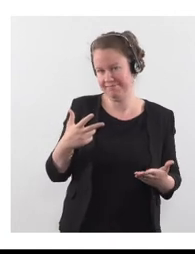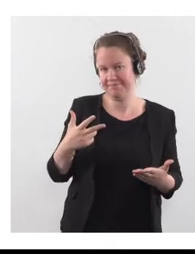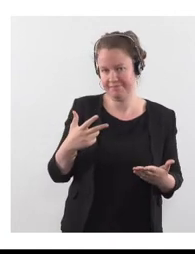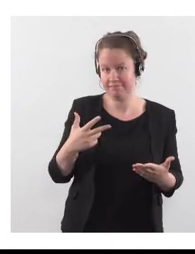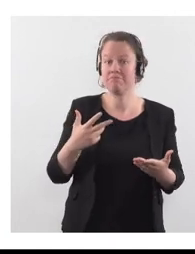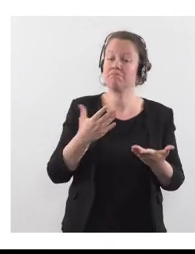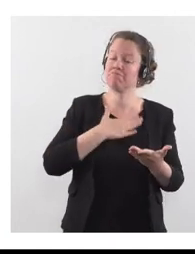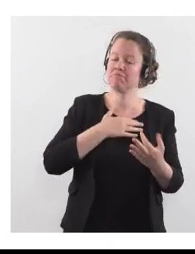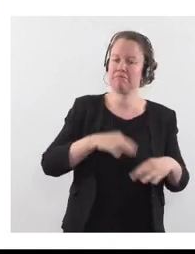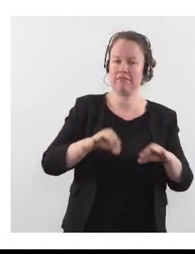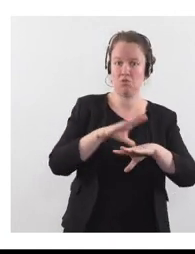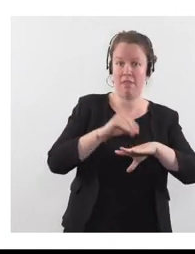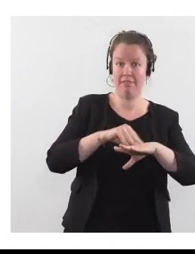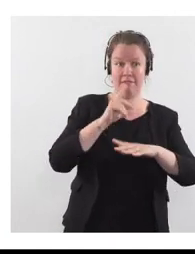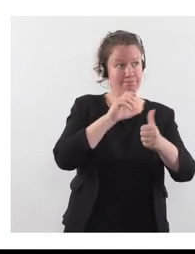Suède.